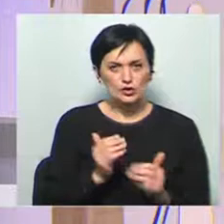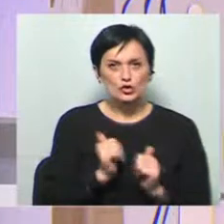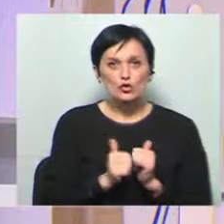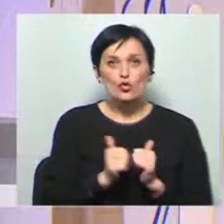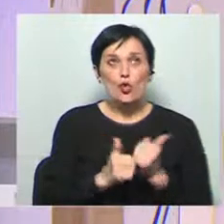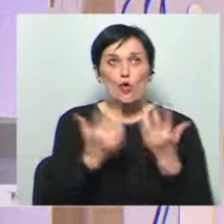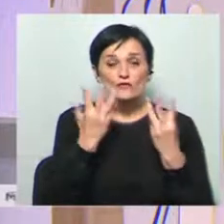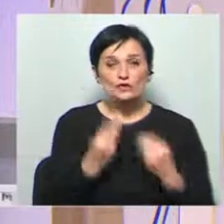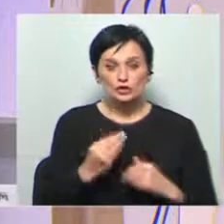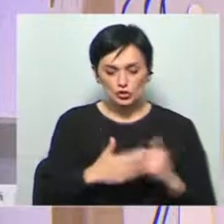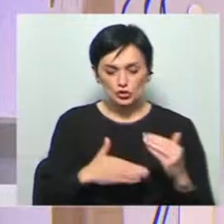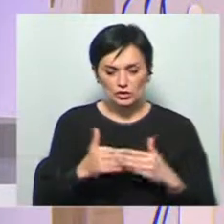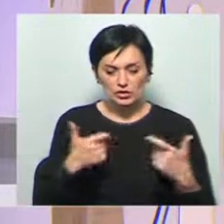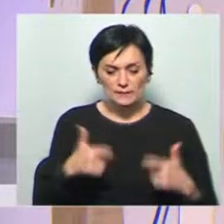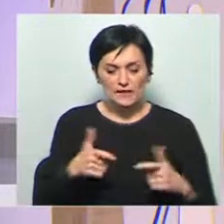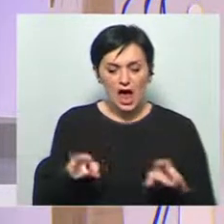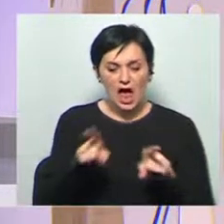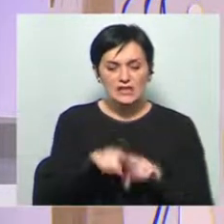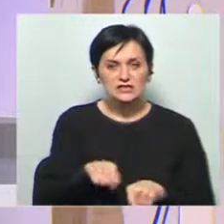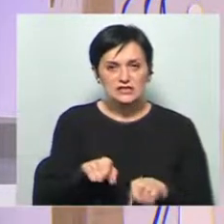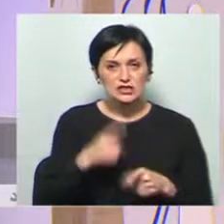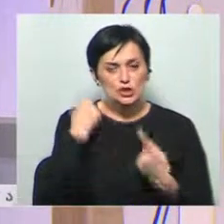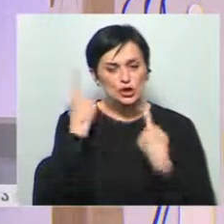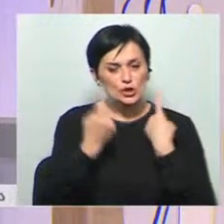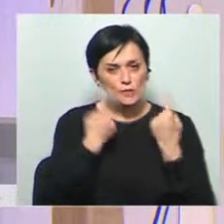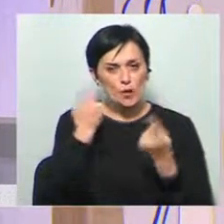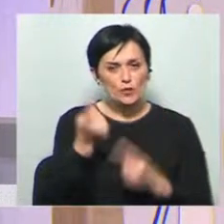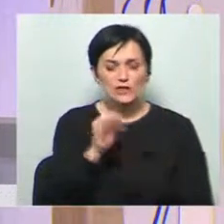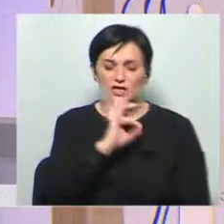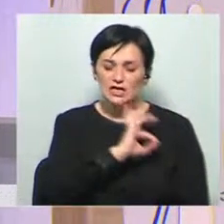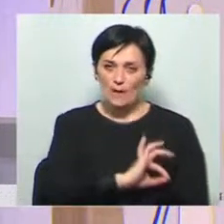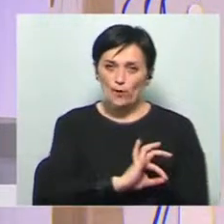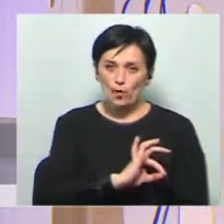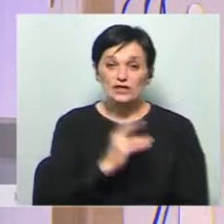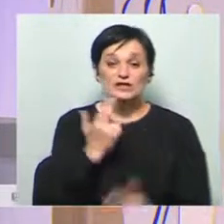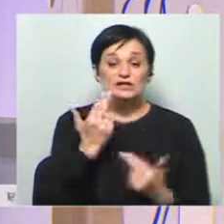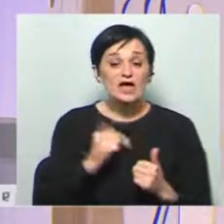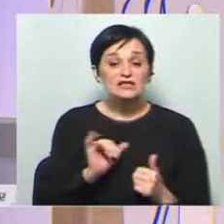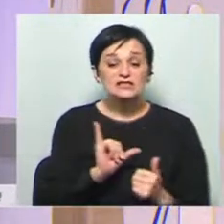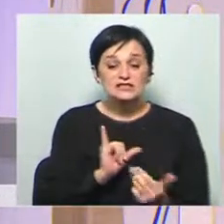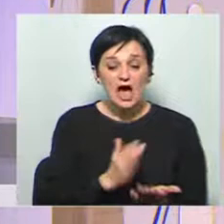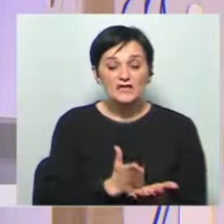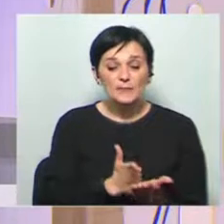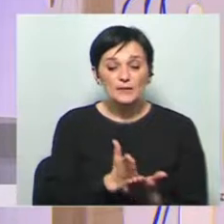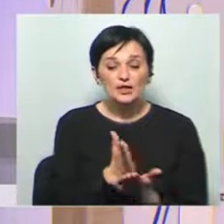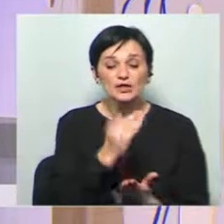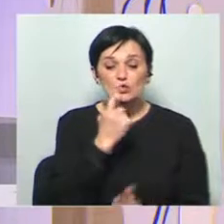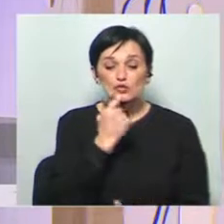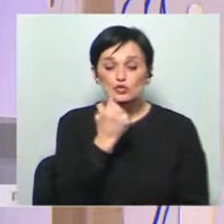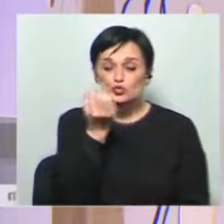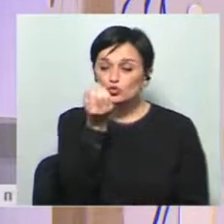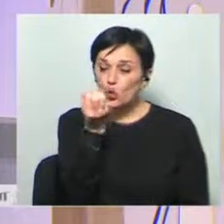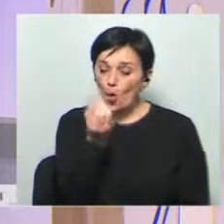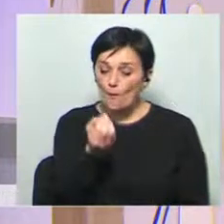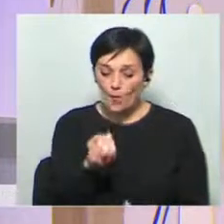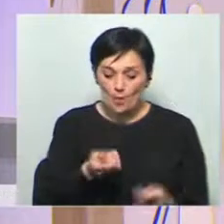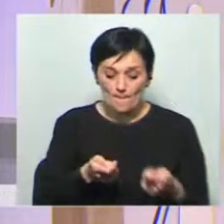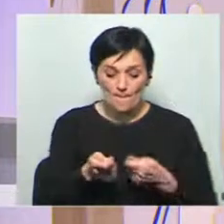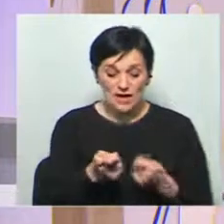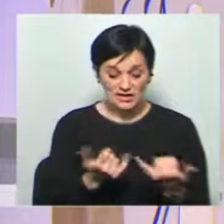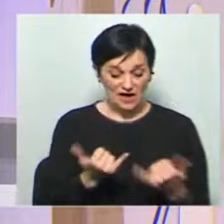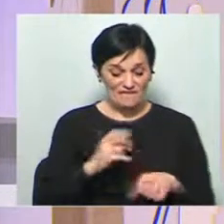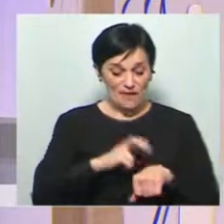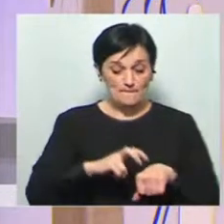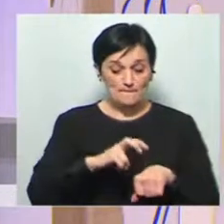ყოველდღიურ პრაქტიკაში, თქვათ, ეს ინფორმაცია გამოყენებადი და საით მიდის თრომბოზების მართვა? დღევანდელი